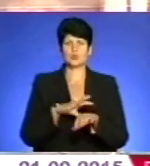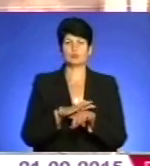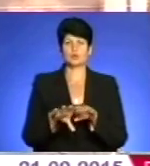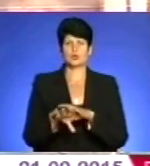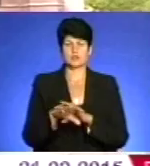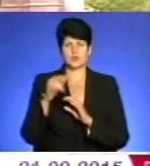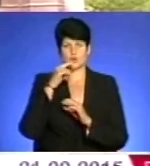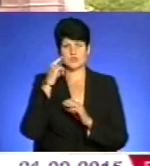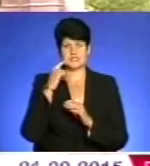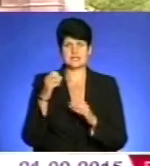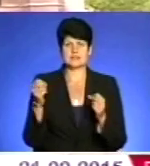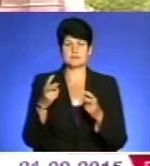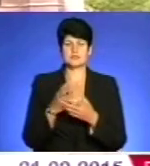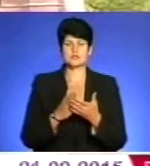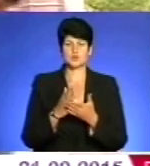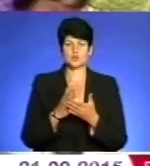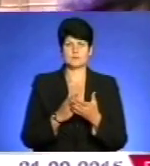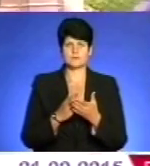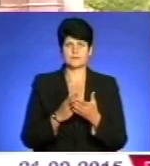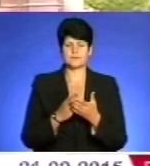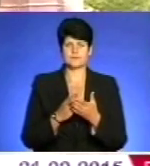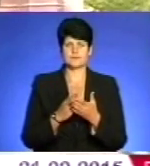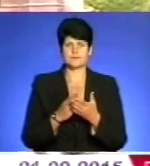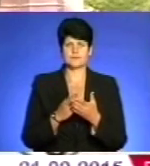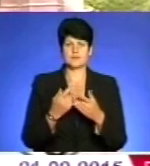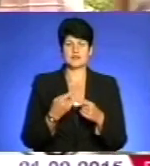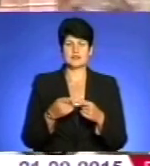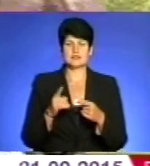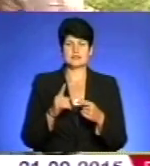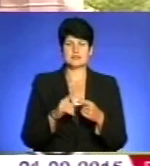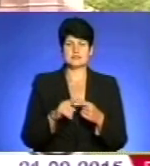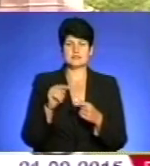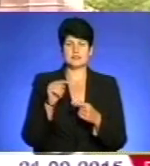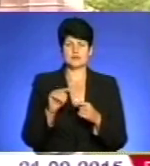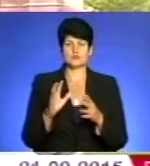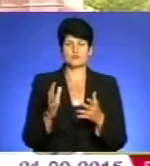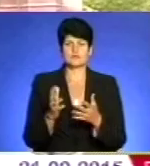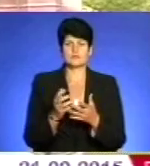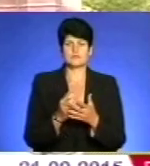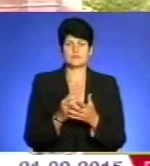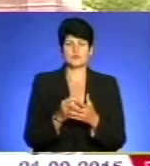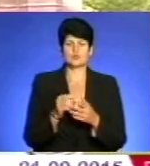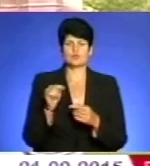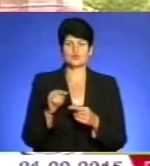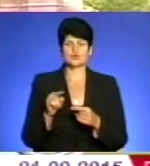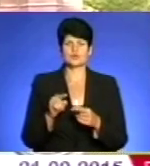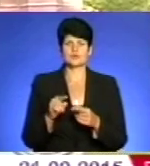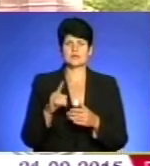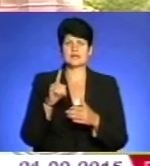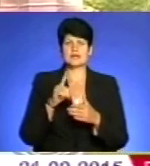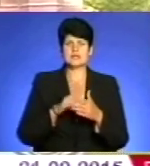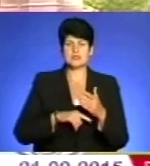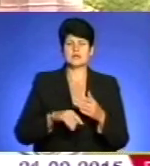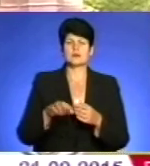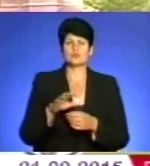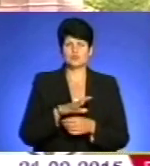спецслужб. Це все життя так, це можна це пекло перейти. Тому що вже надія там. Ну, надія була,